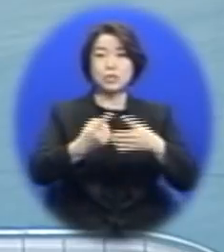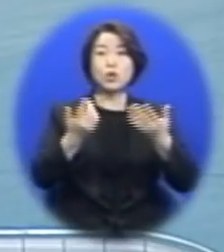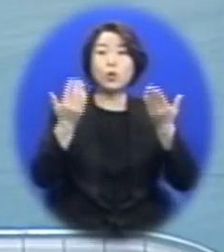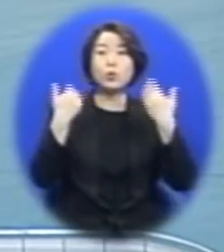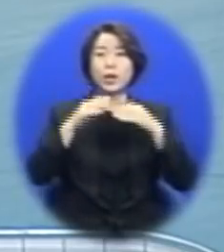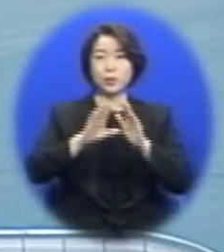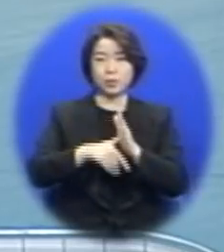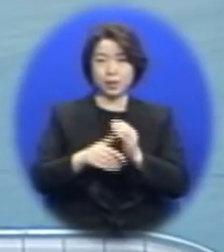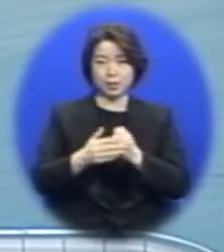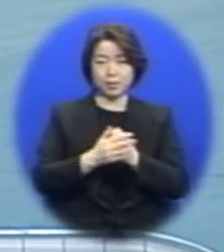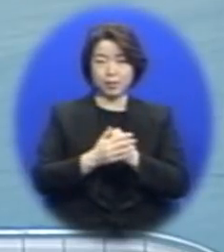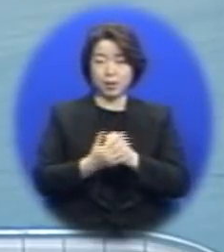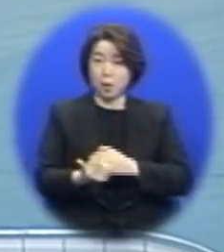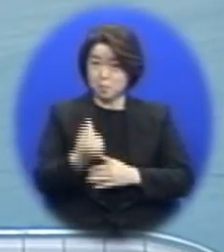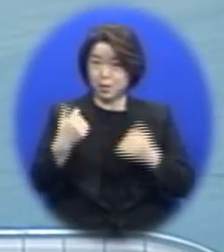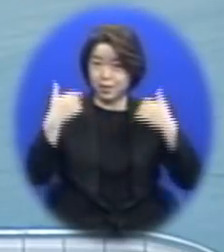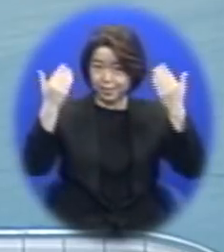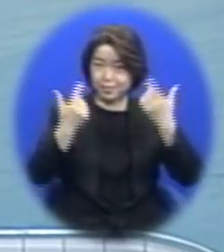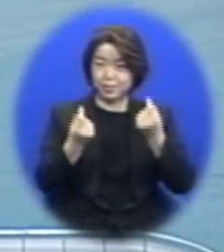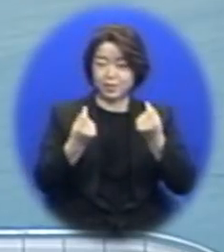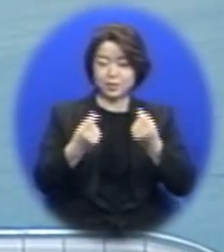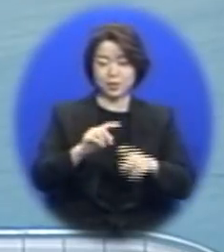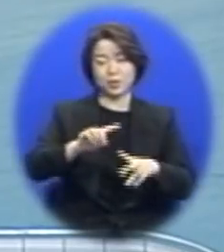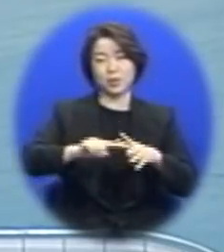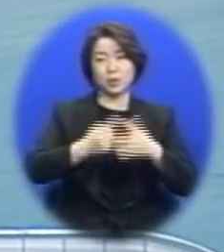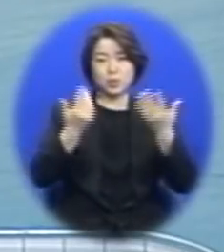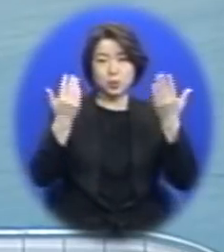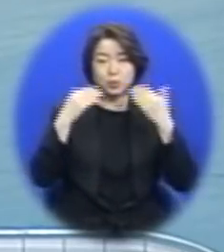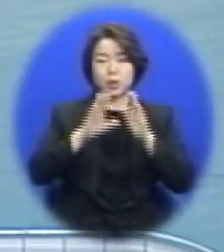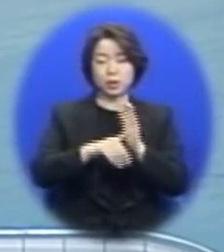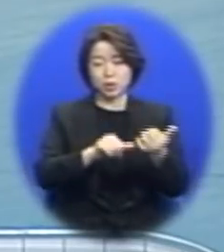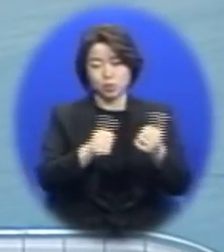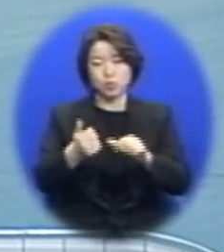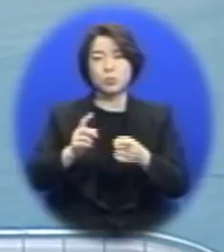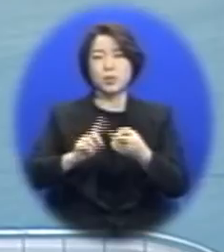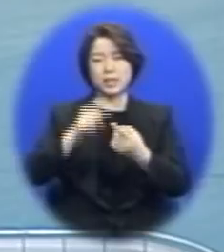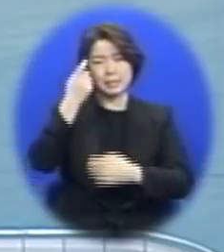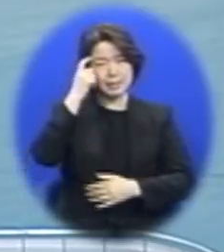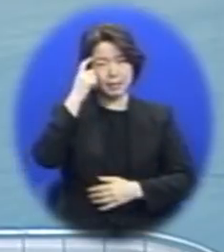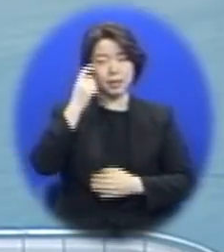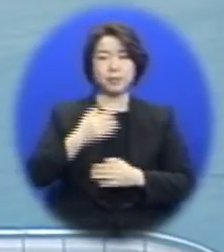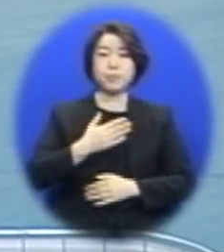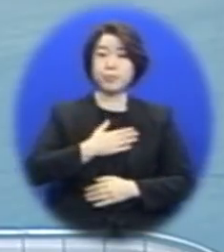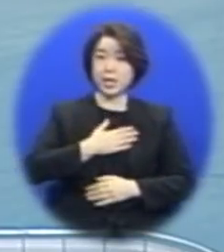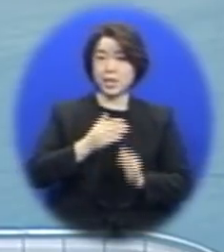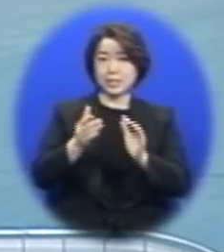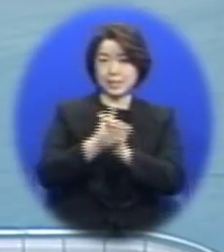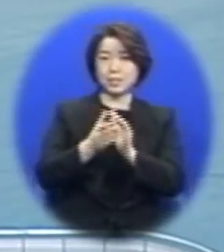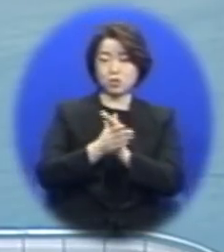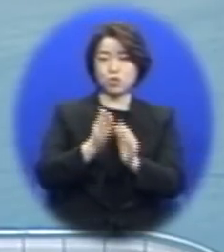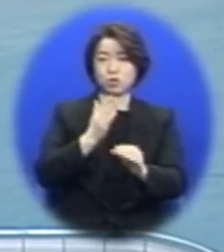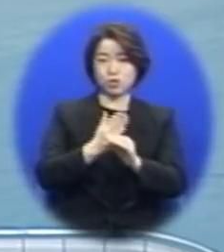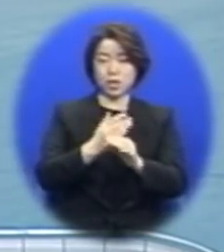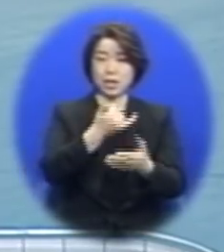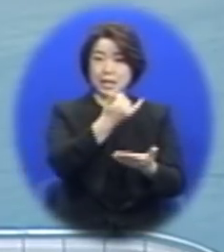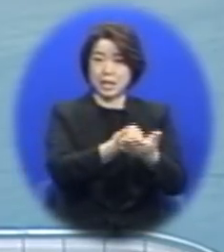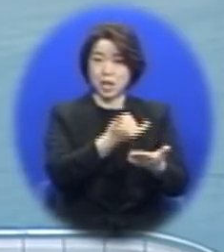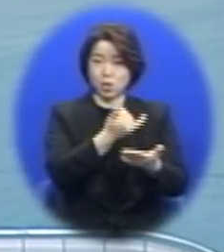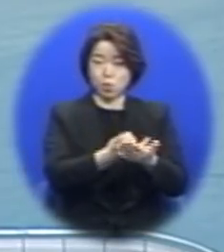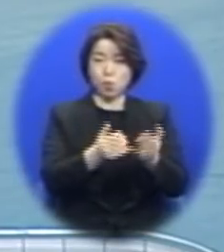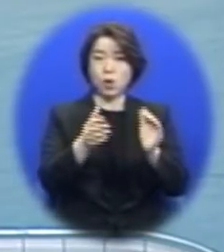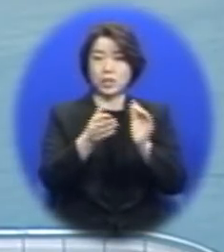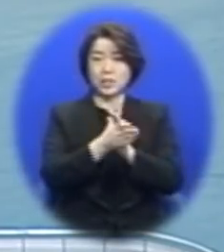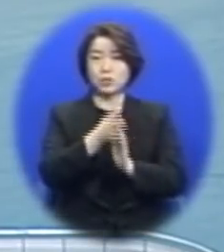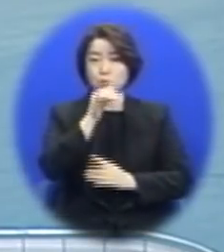조수겠죠. 초등학교 때 죽음에 대해서 생각을 했습니다. 저희 친구 중에 고아원 친구가